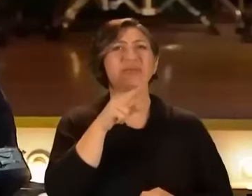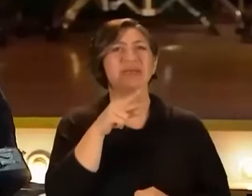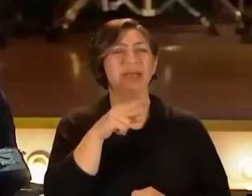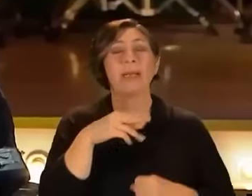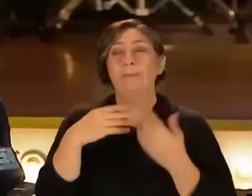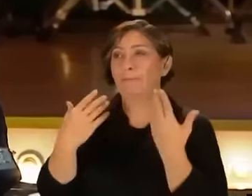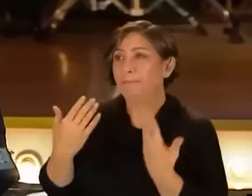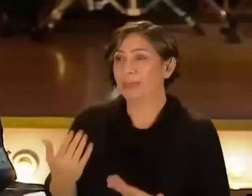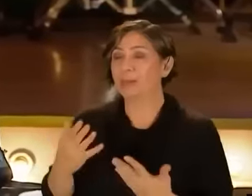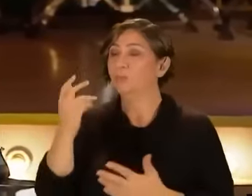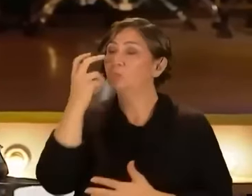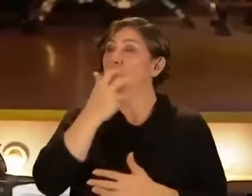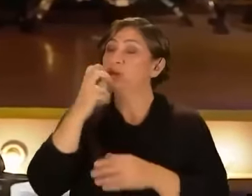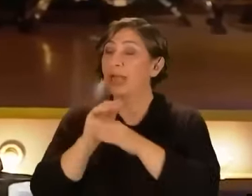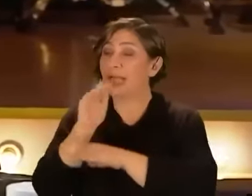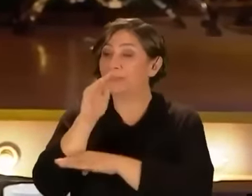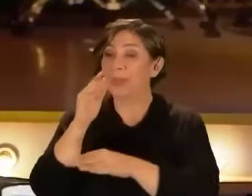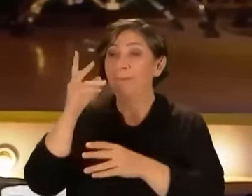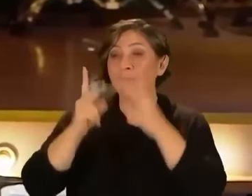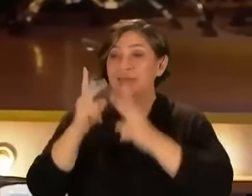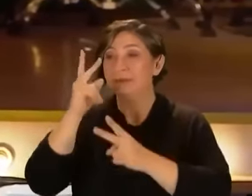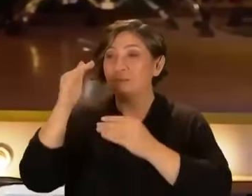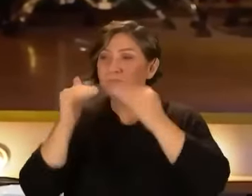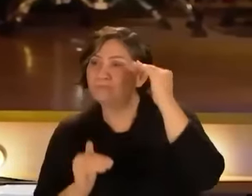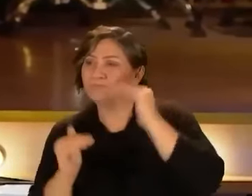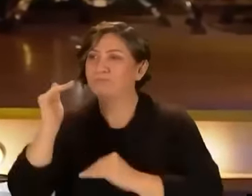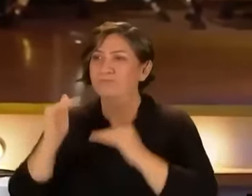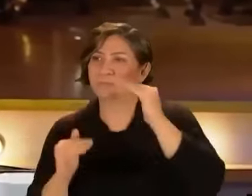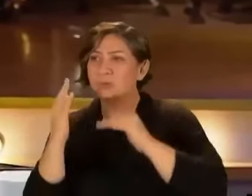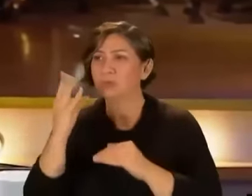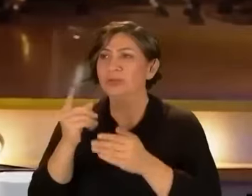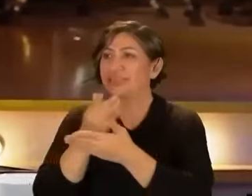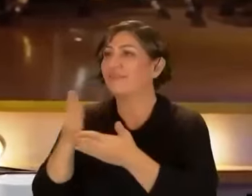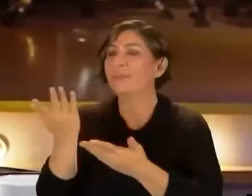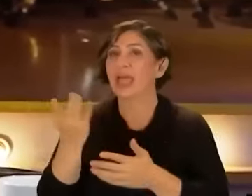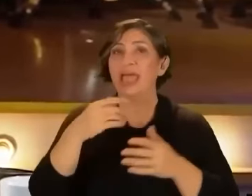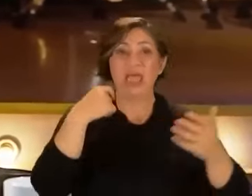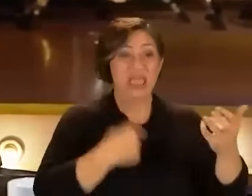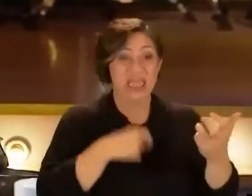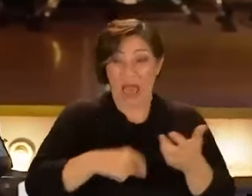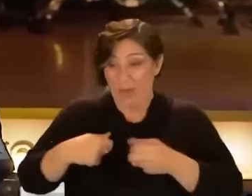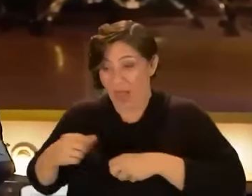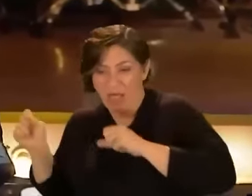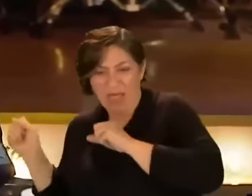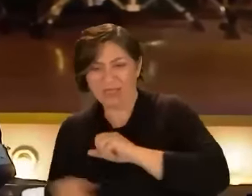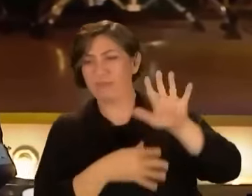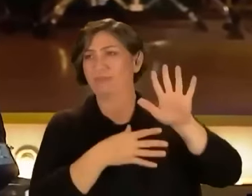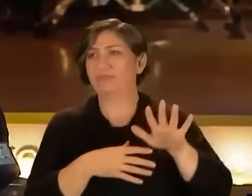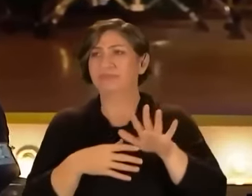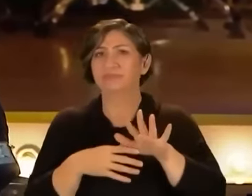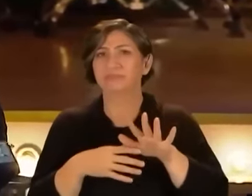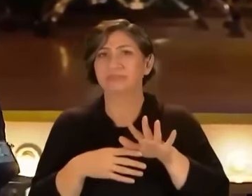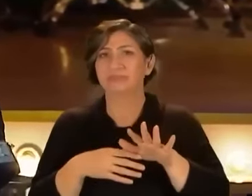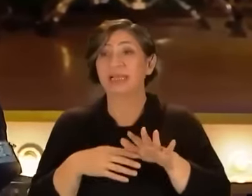Evet. Kendin olamıyorsun. Müzik hayatımda pürüzler oldu dediğin mesela şöyle devam ediyorsun. Gitarımı yere atmıştım.